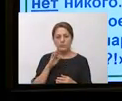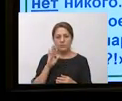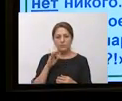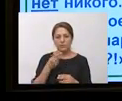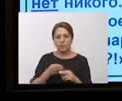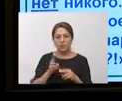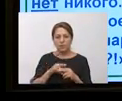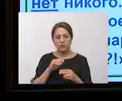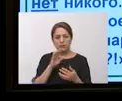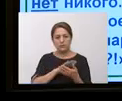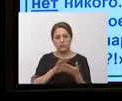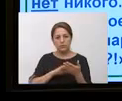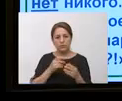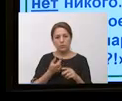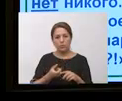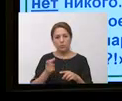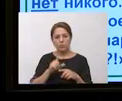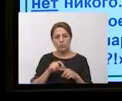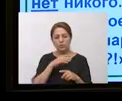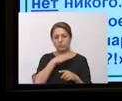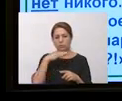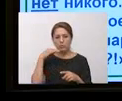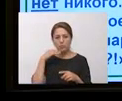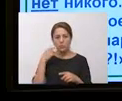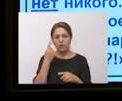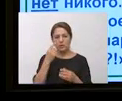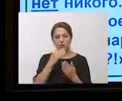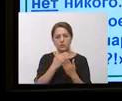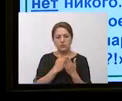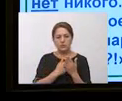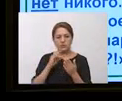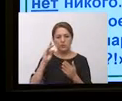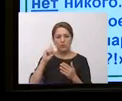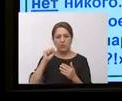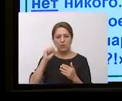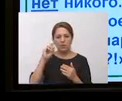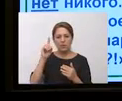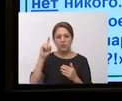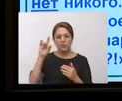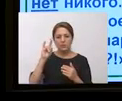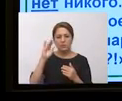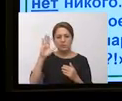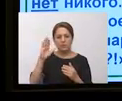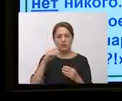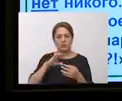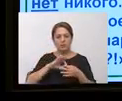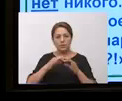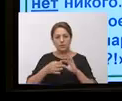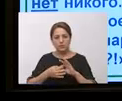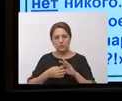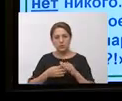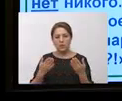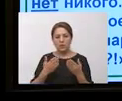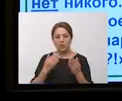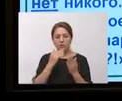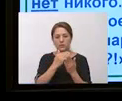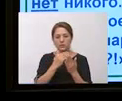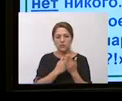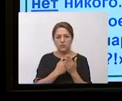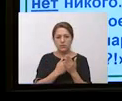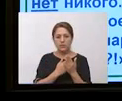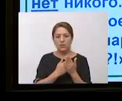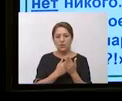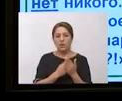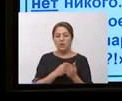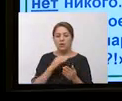тексте очень много односоставных назывных предложений, которые состоят из одного главного, вернее,